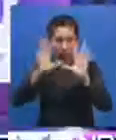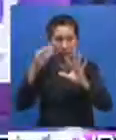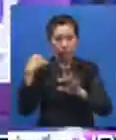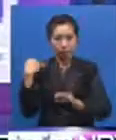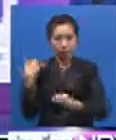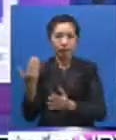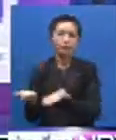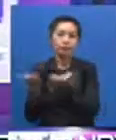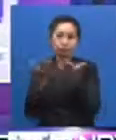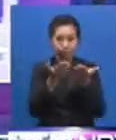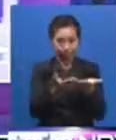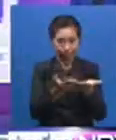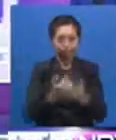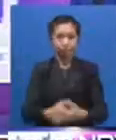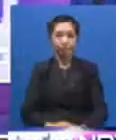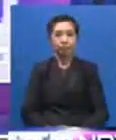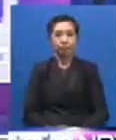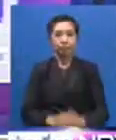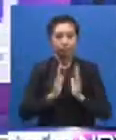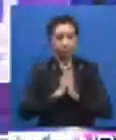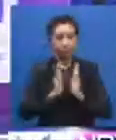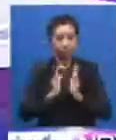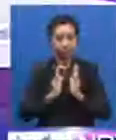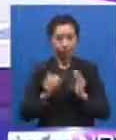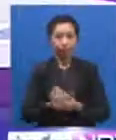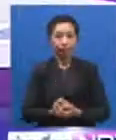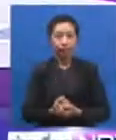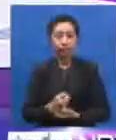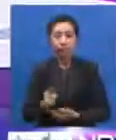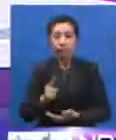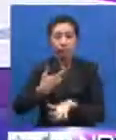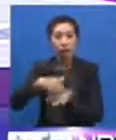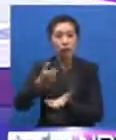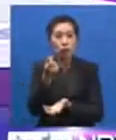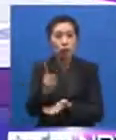ณกลางแก้วและคุณจันทิมาค่ะ ขอบคุณคุณปวีณาค่ะรายงานสดมาจากทำเนียบรัฐบาลค่ะ